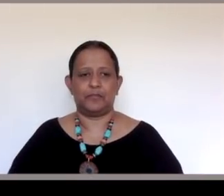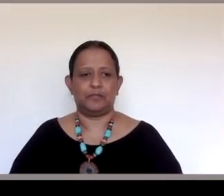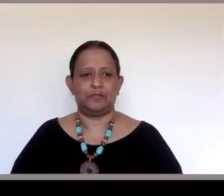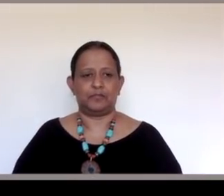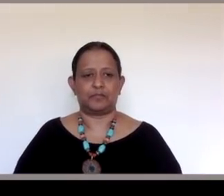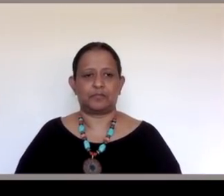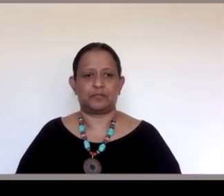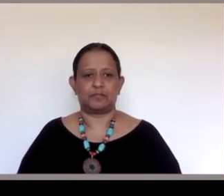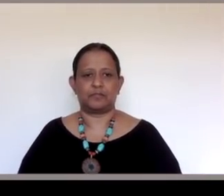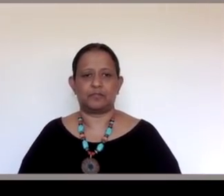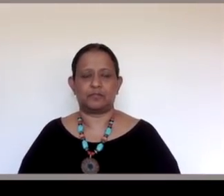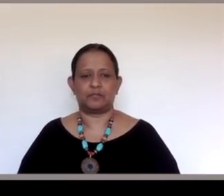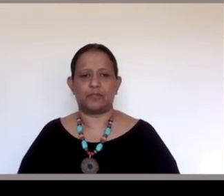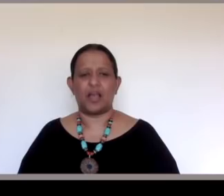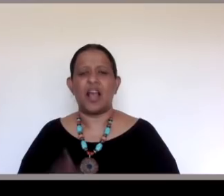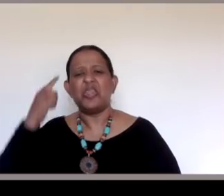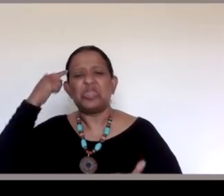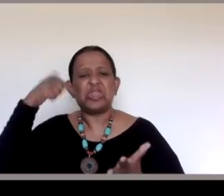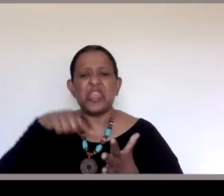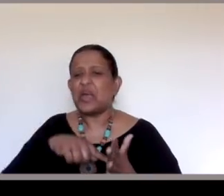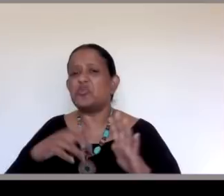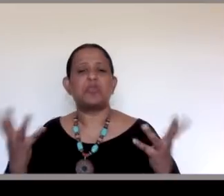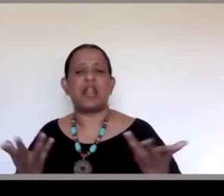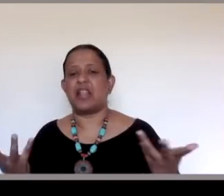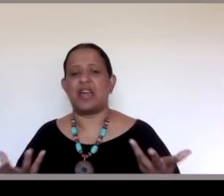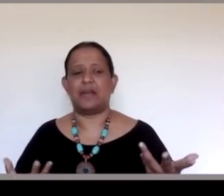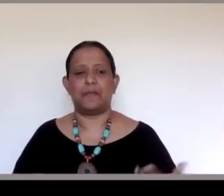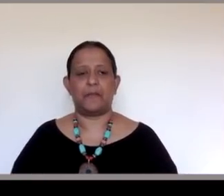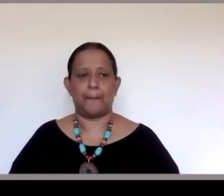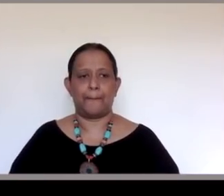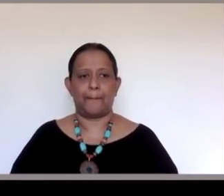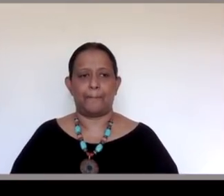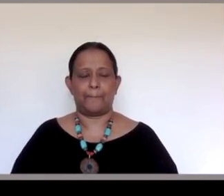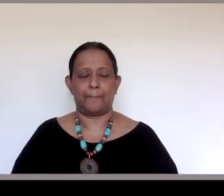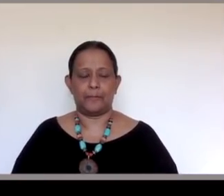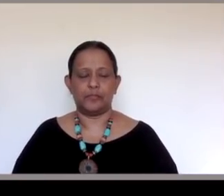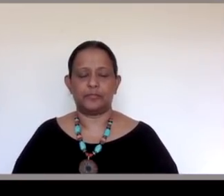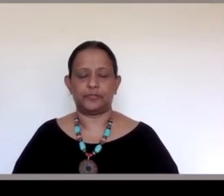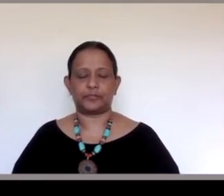உழைப்பிற்கும் கிடைத்த வெகுமதி தென் மே ஹம்ம தேயக்ம